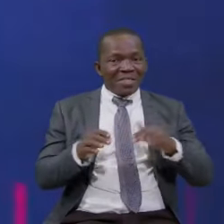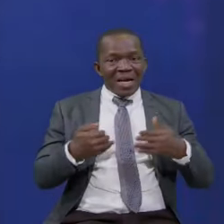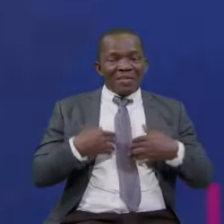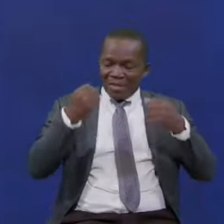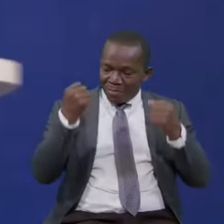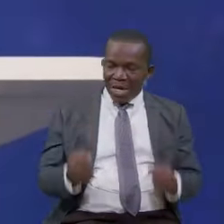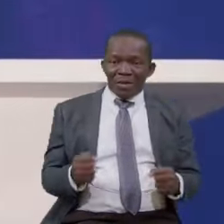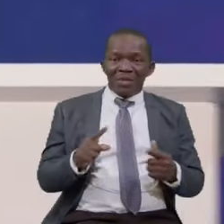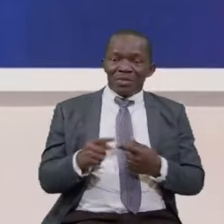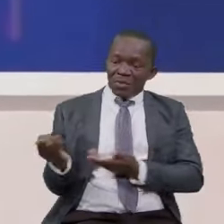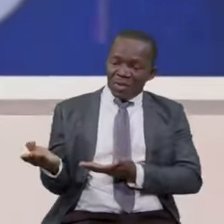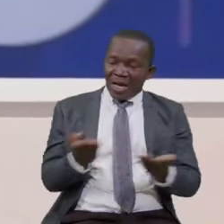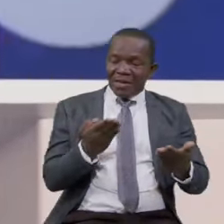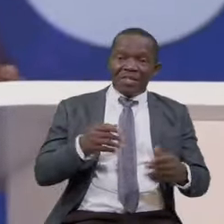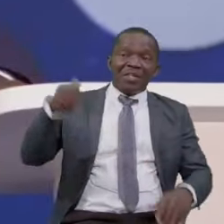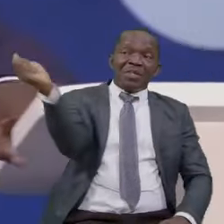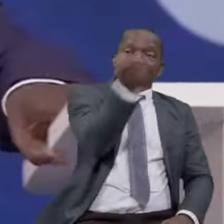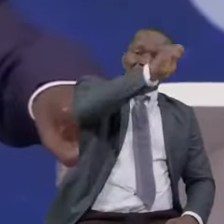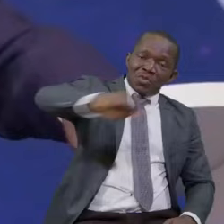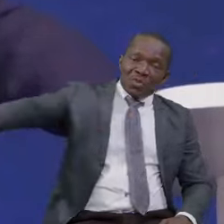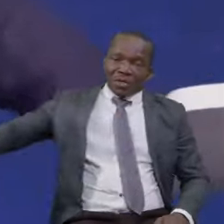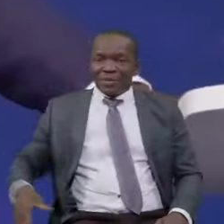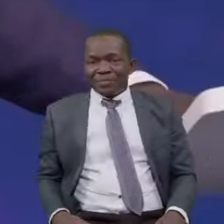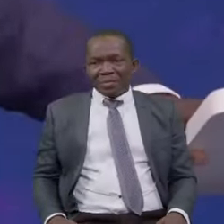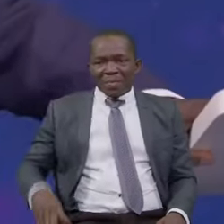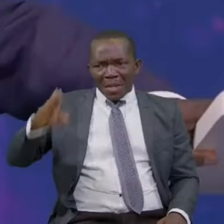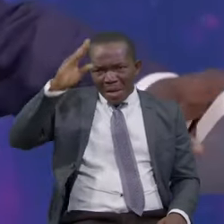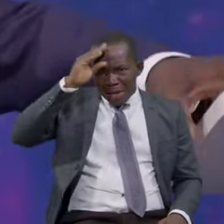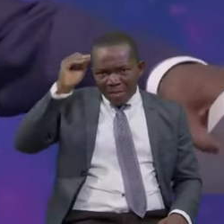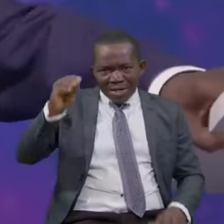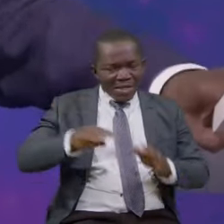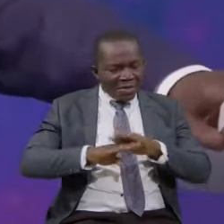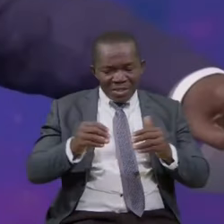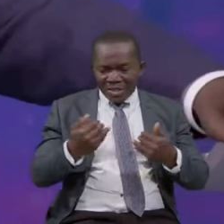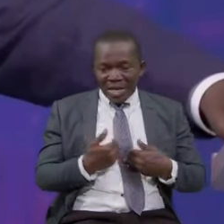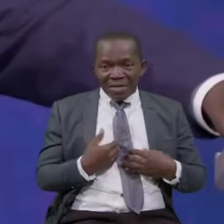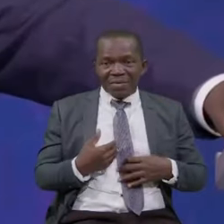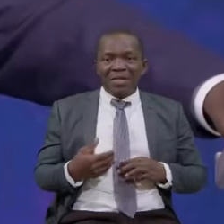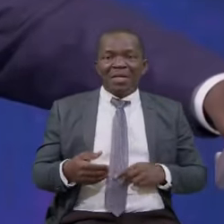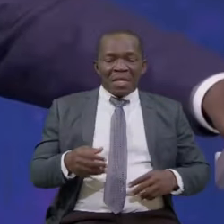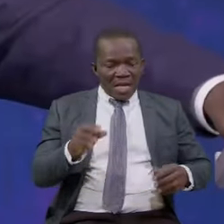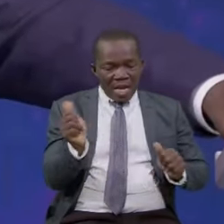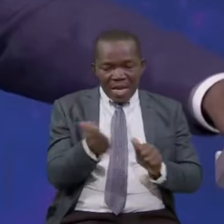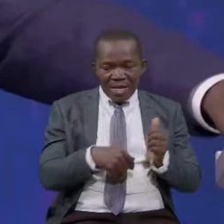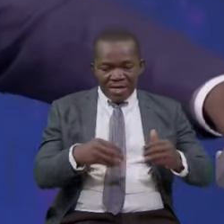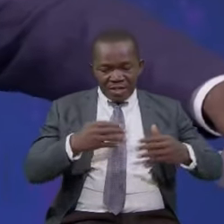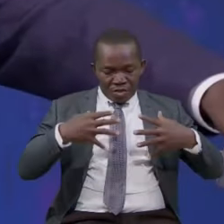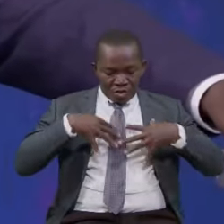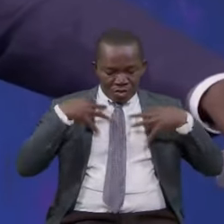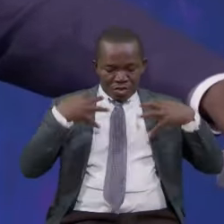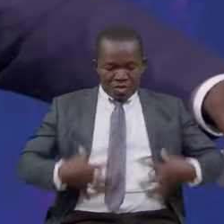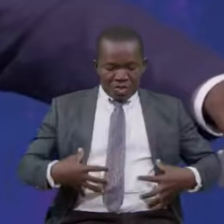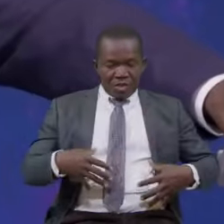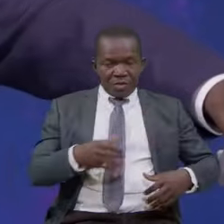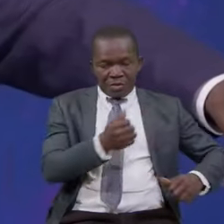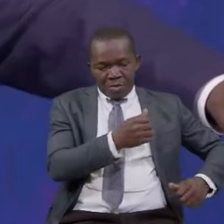quelqu'un qui n'a même pas une armure nous te donnerons quelqu'un qui n'a pas